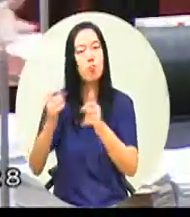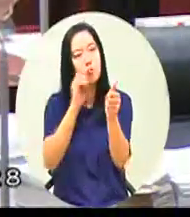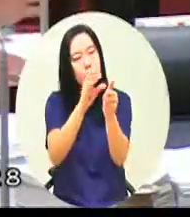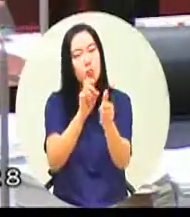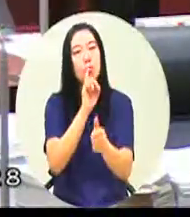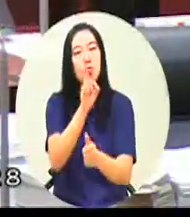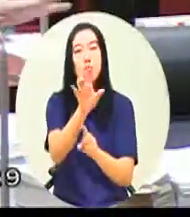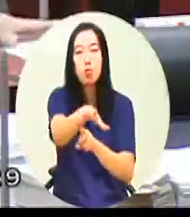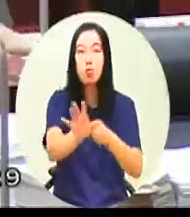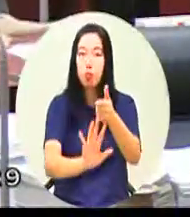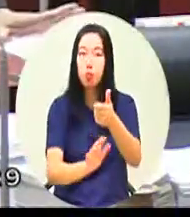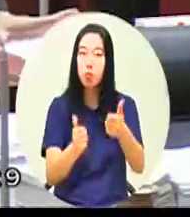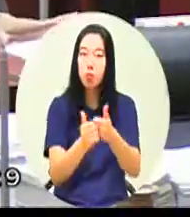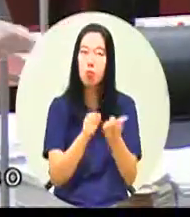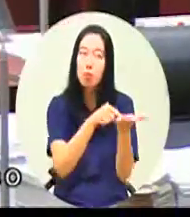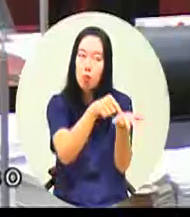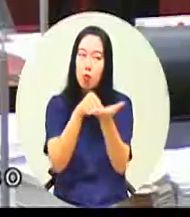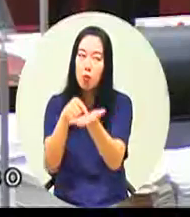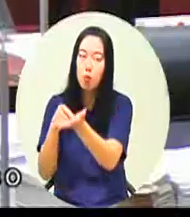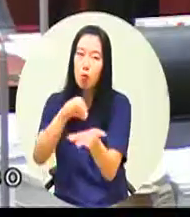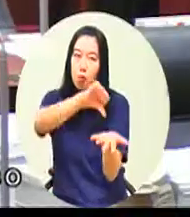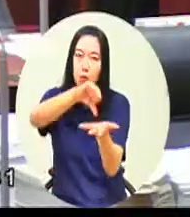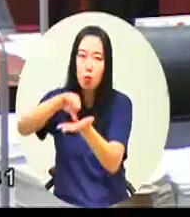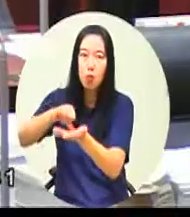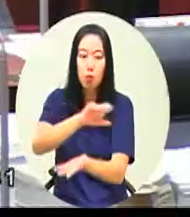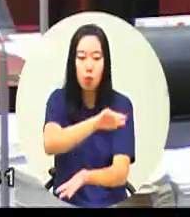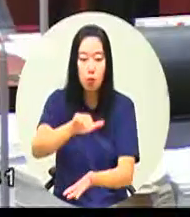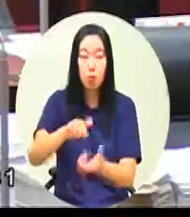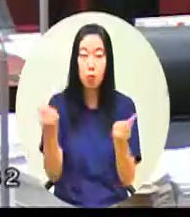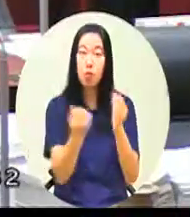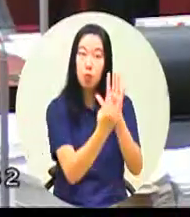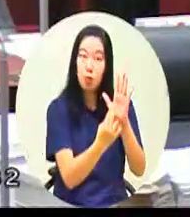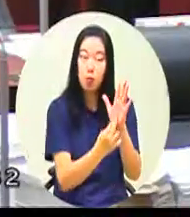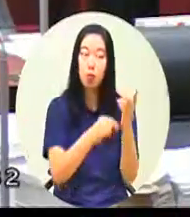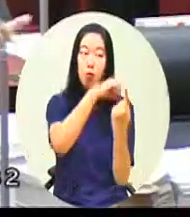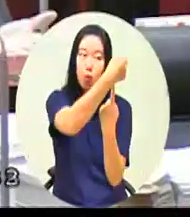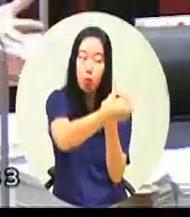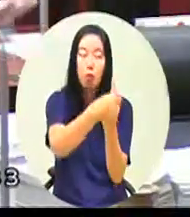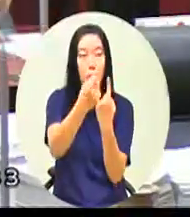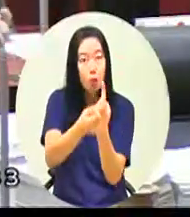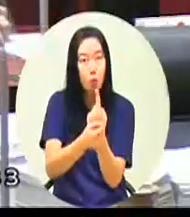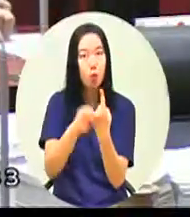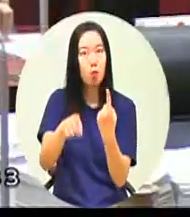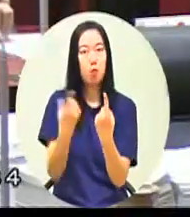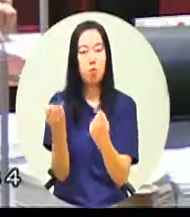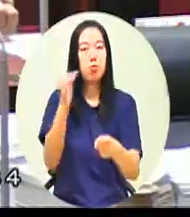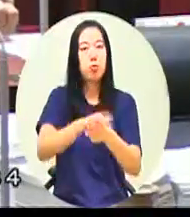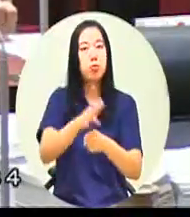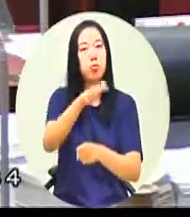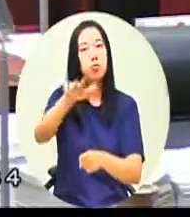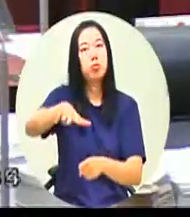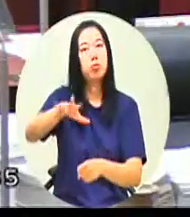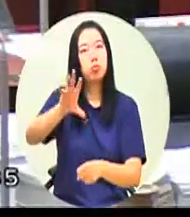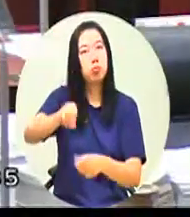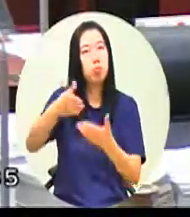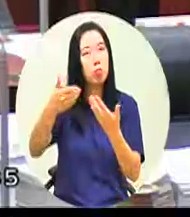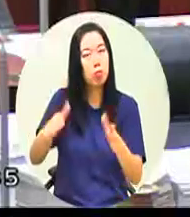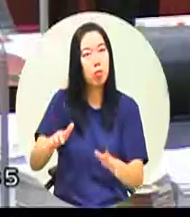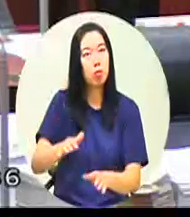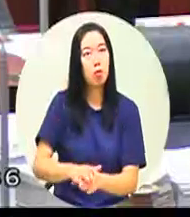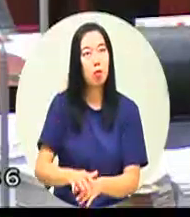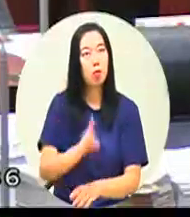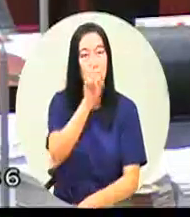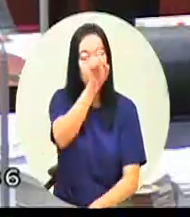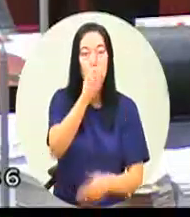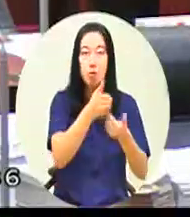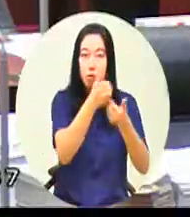会啊争取不同的作物。哦，比如一个讲哦，经济也好啦哈，属于补贴7500万安尼哈，哎，7500一分地